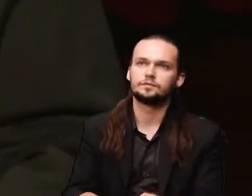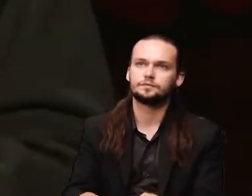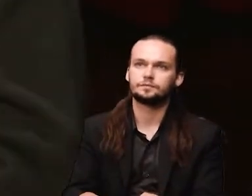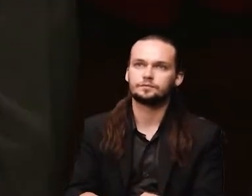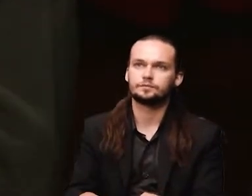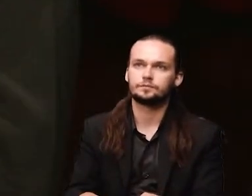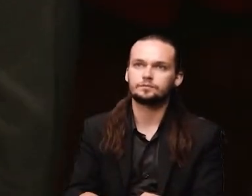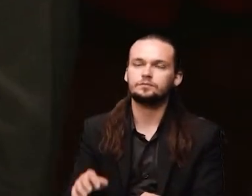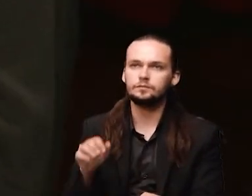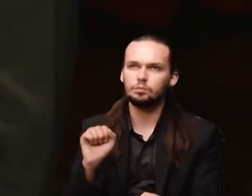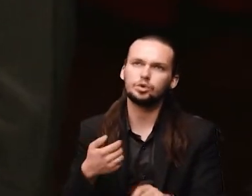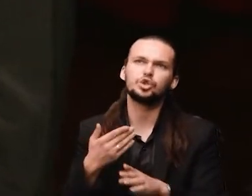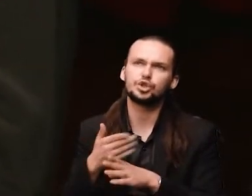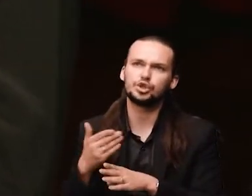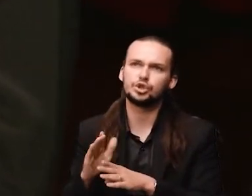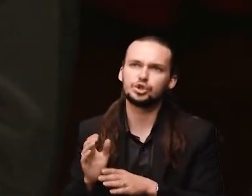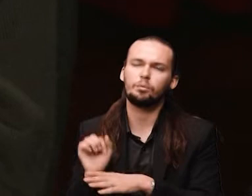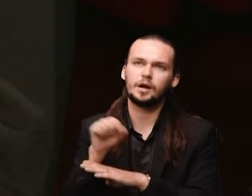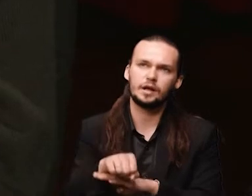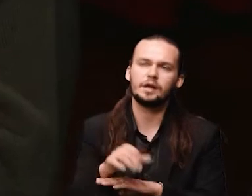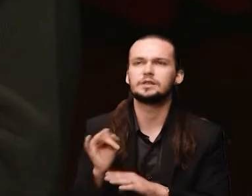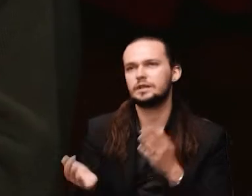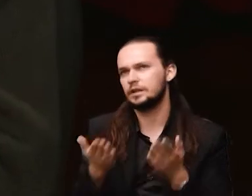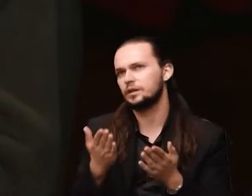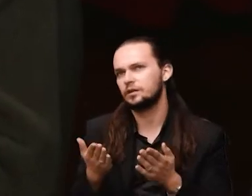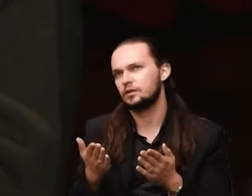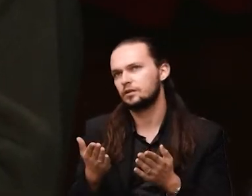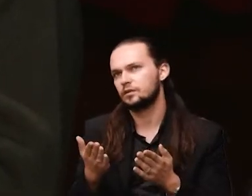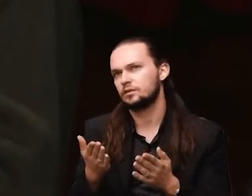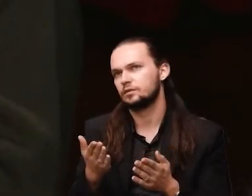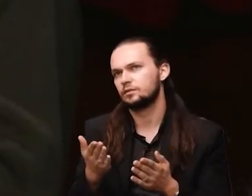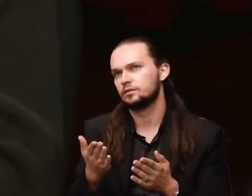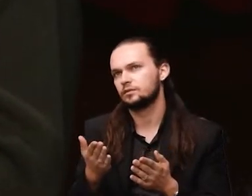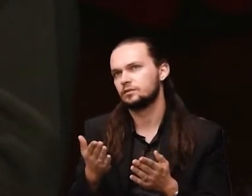частично преодолеть, либо сформировать движение по другим каким-то